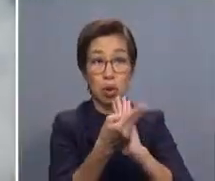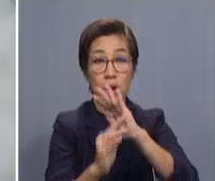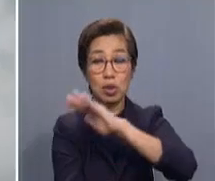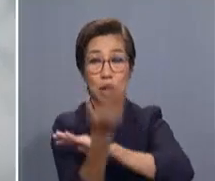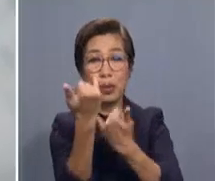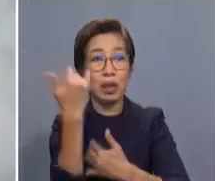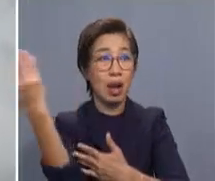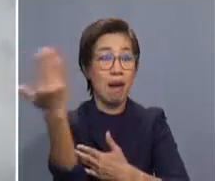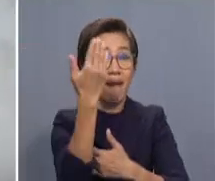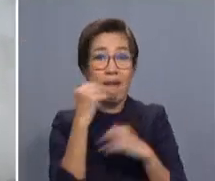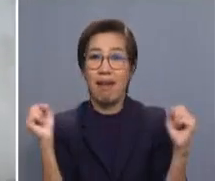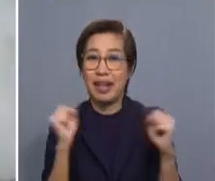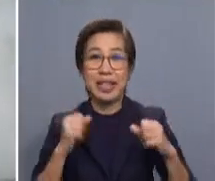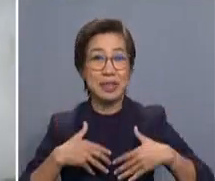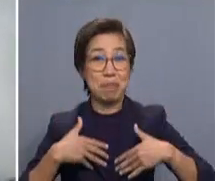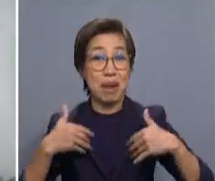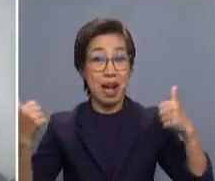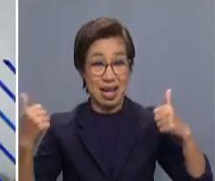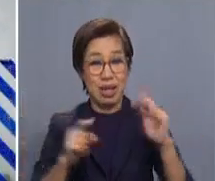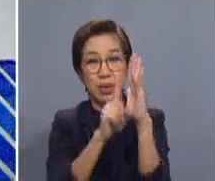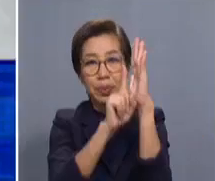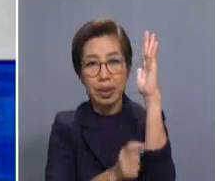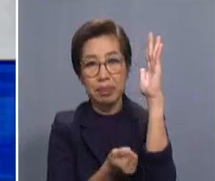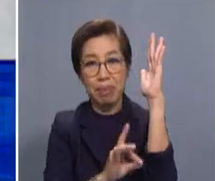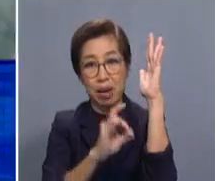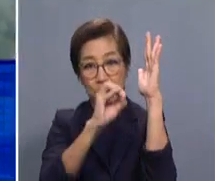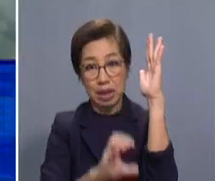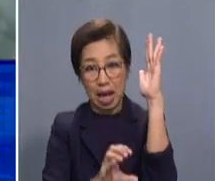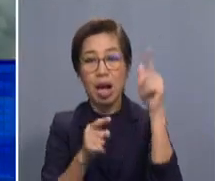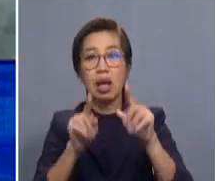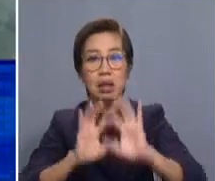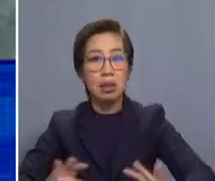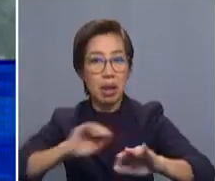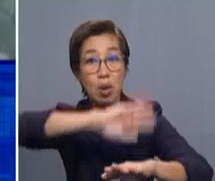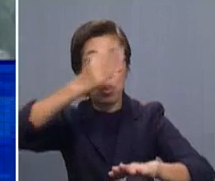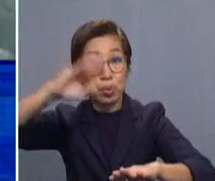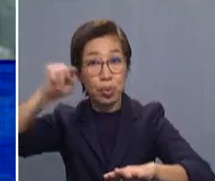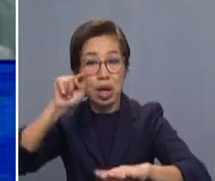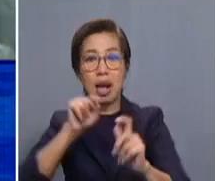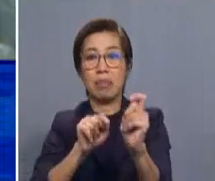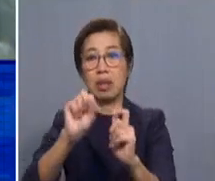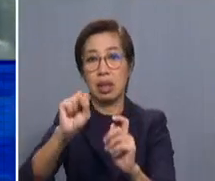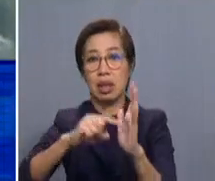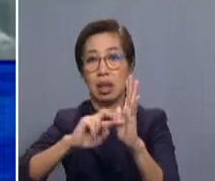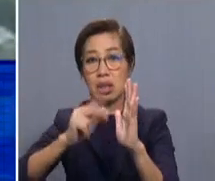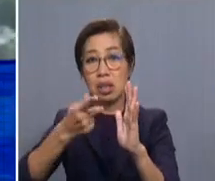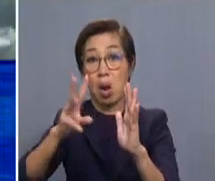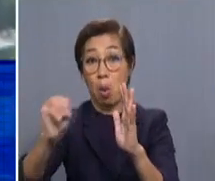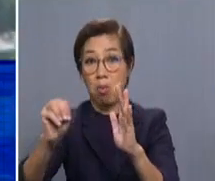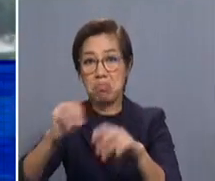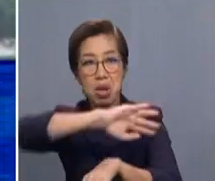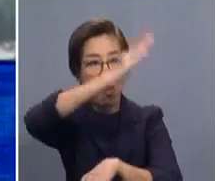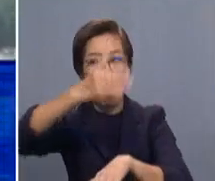เช้านี้อากาศเย็นสบายนะคะอุณหภูมิอยู่ที่ 18องศาเซลเซียสโดยเฉพาะพื้นที่สูงอย่างอำเภอสังคมที่มีภูเขาล้อม